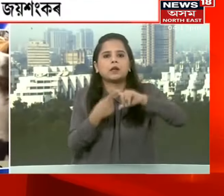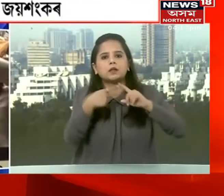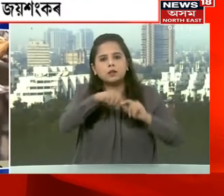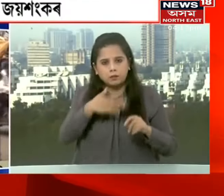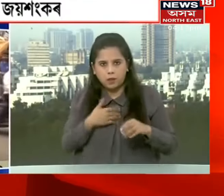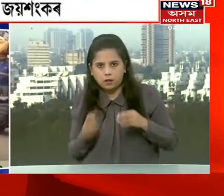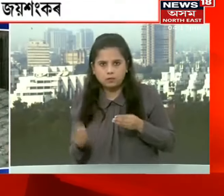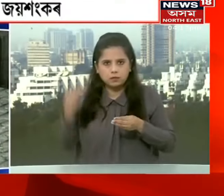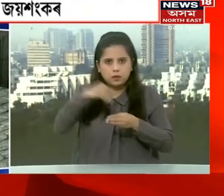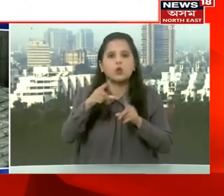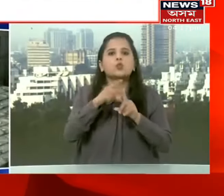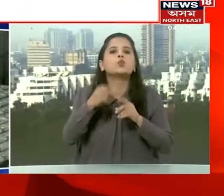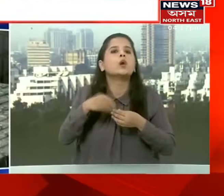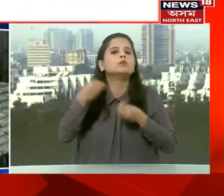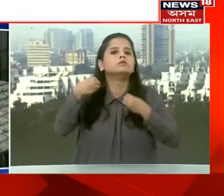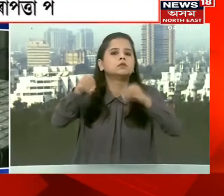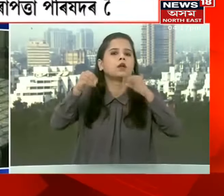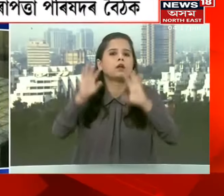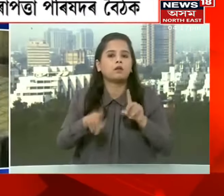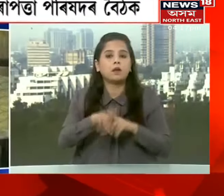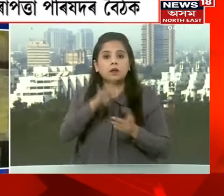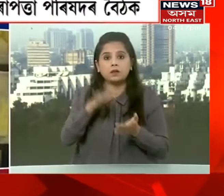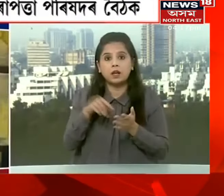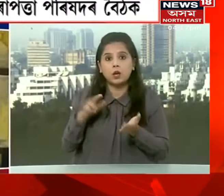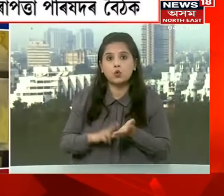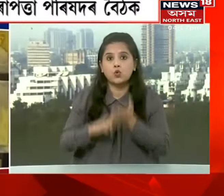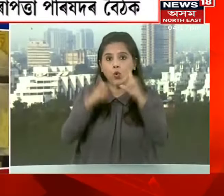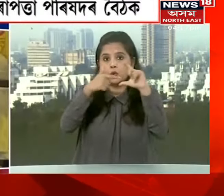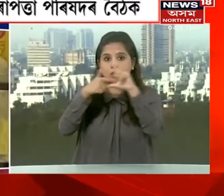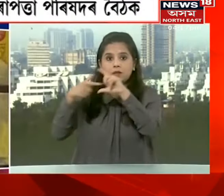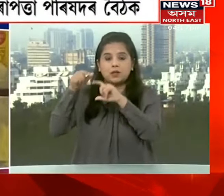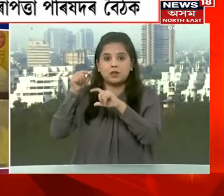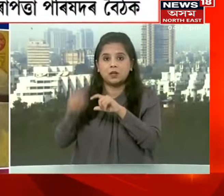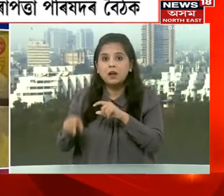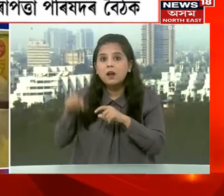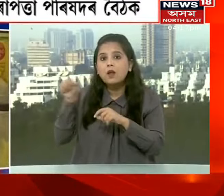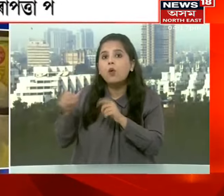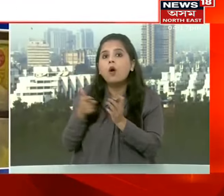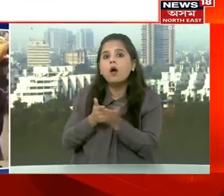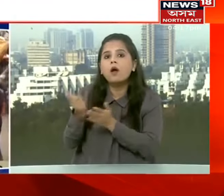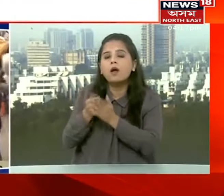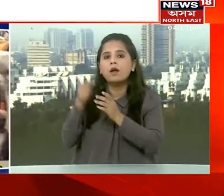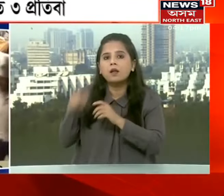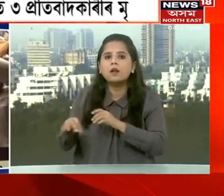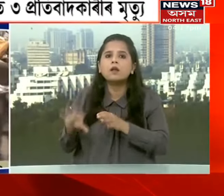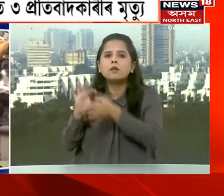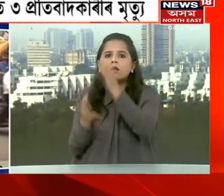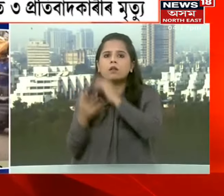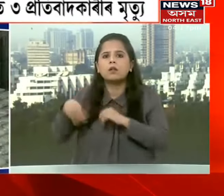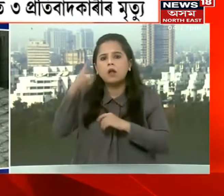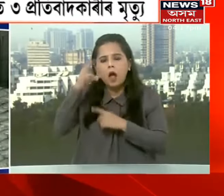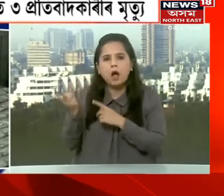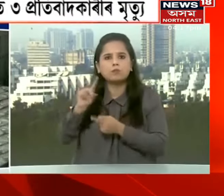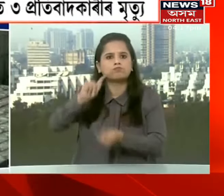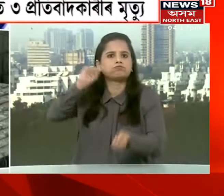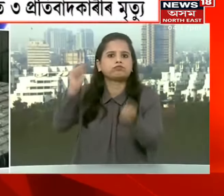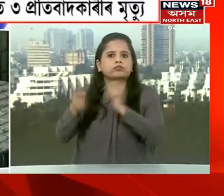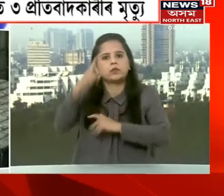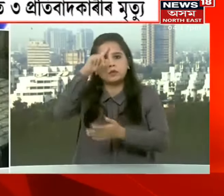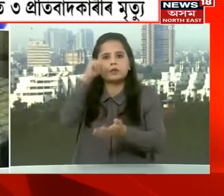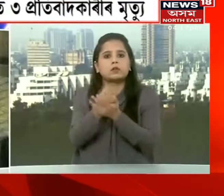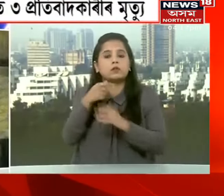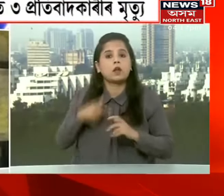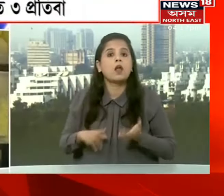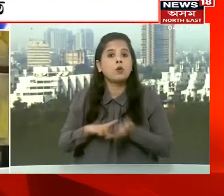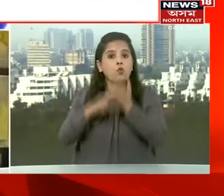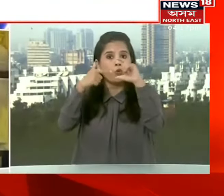आर्थिक मामलों की कैबिनेट कमेटी ने नॉर्थ ईस्टर्न एग्रीकल्चरल कॉरपोरेशन लिमिटेड के रिवाइवल का फैसला लिया है, जिससे उत्तर पूर्व